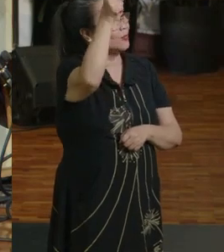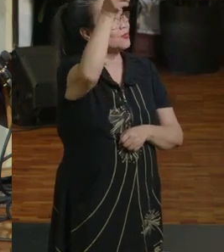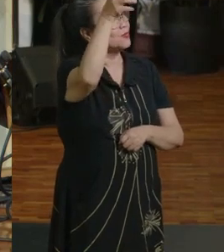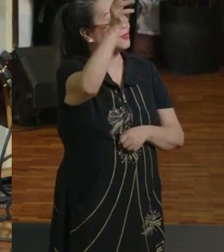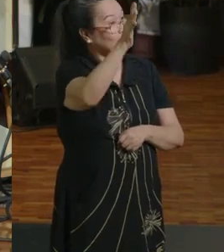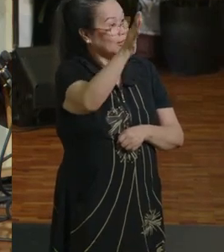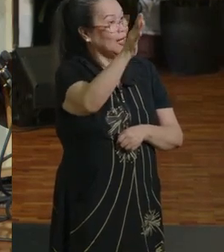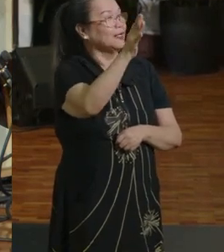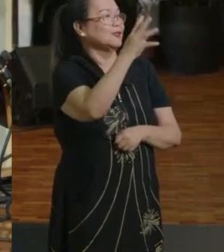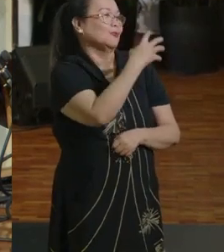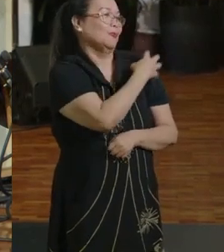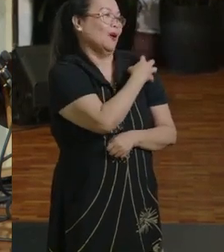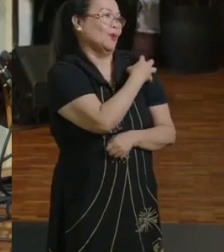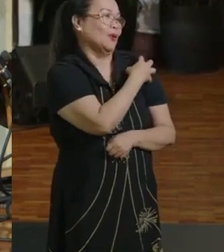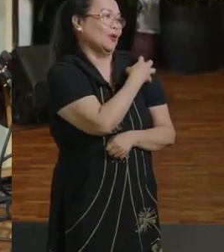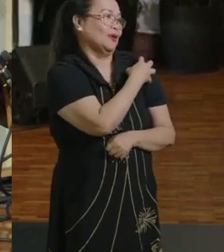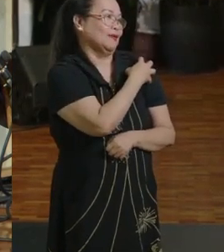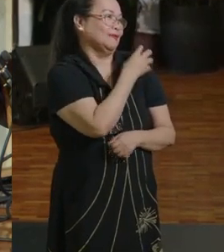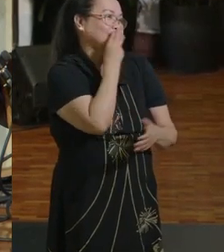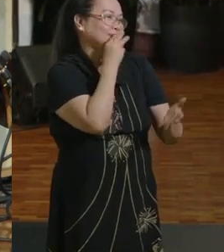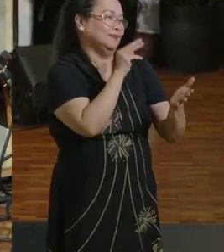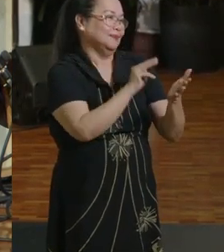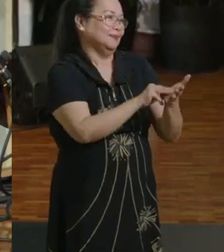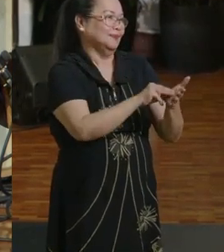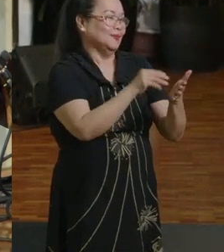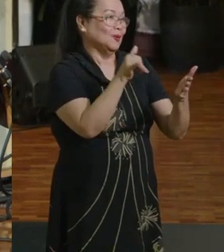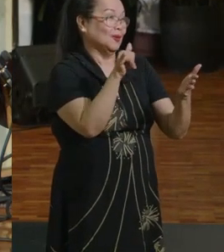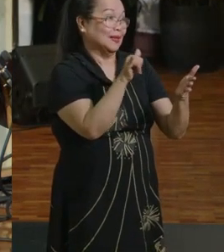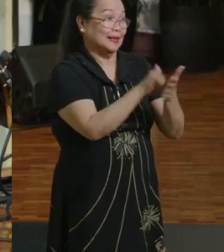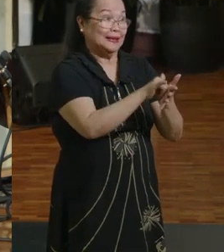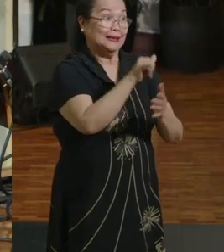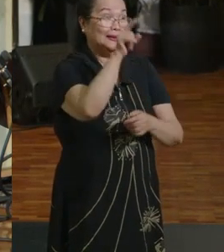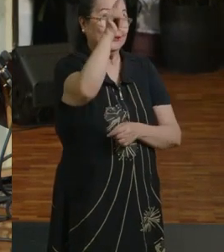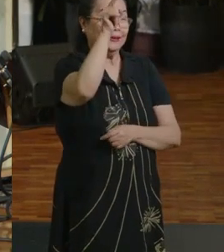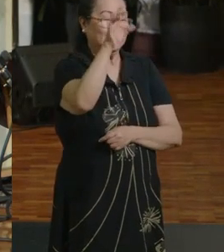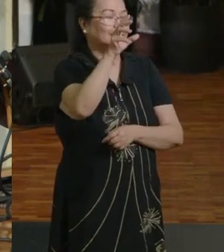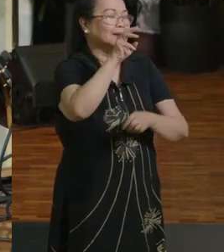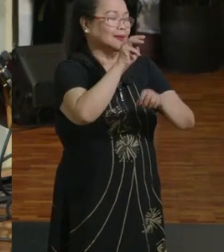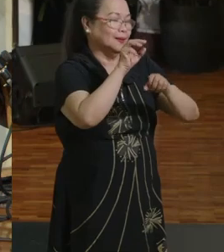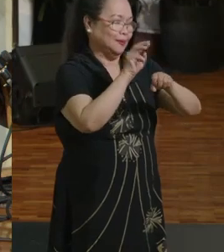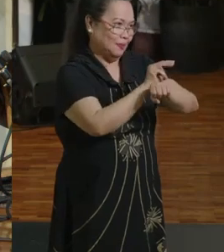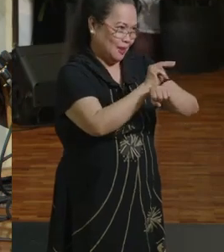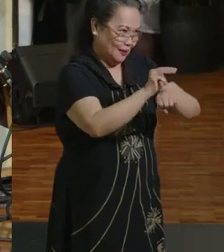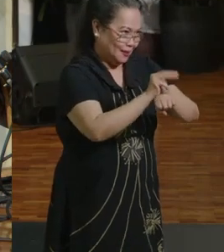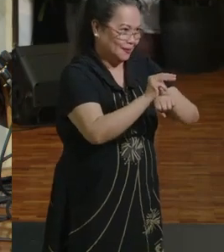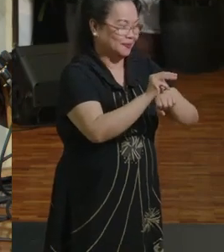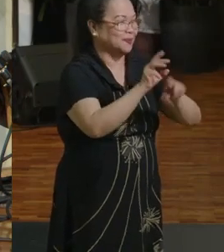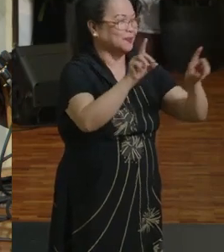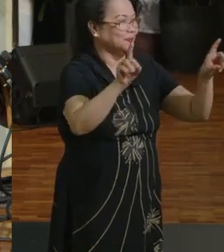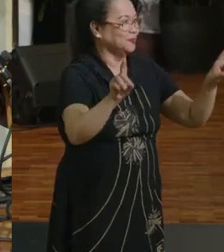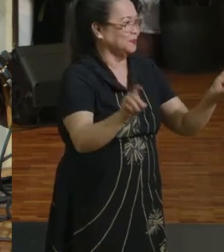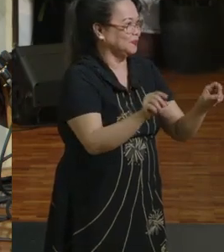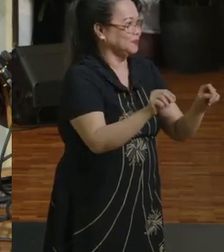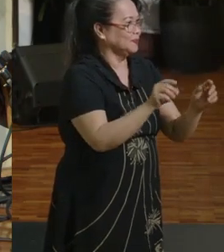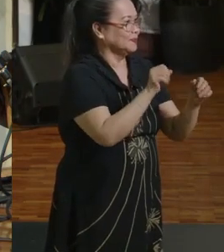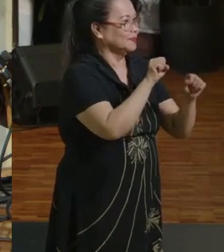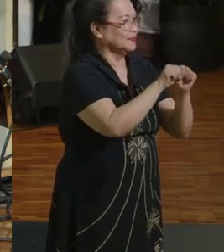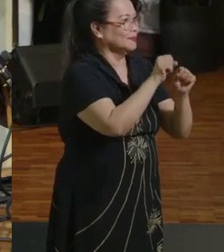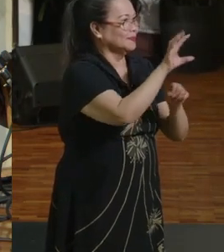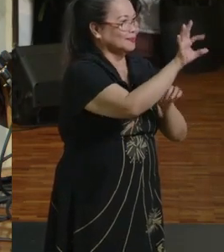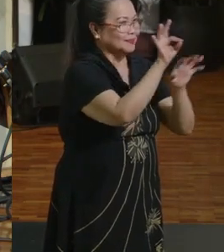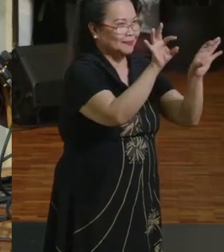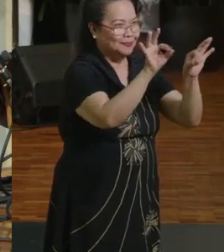kanyang mensahe. Ito ay isang ministeryo na kanyang isinagawa sa pamamagitan ng mga tinawag